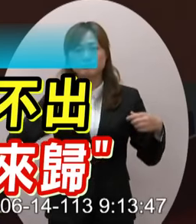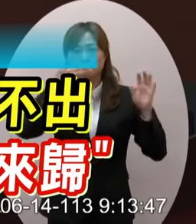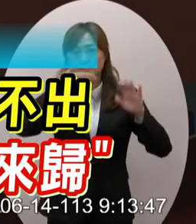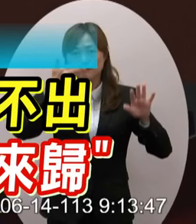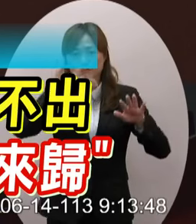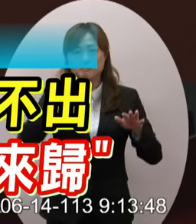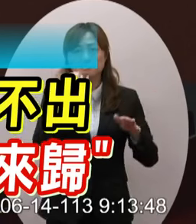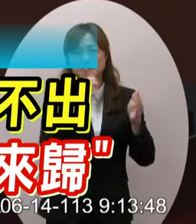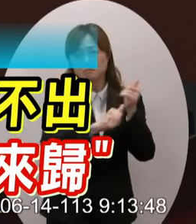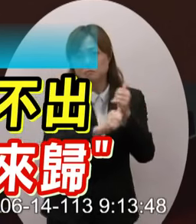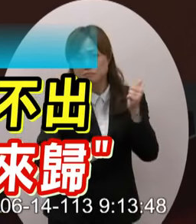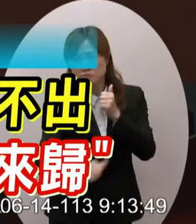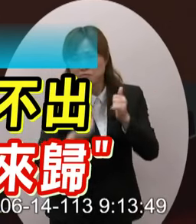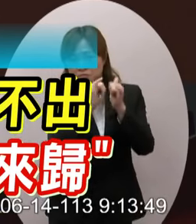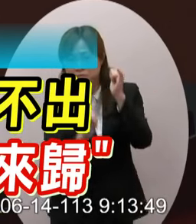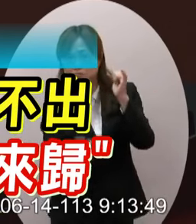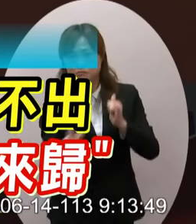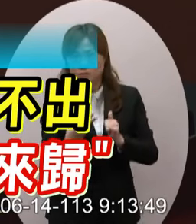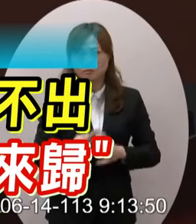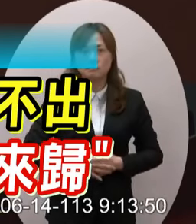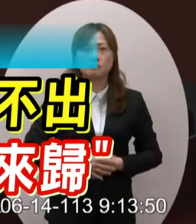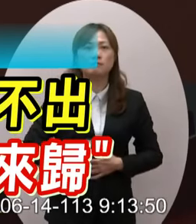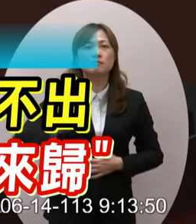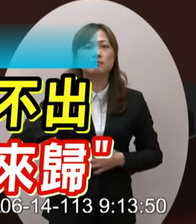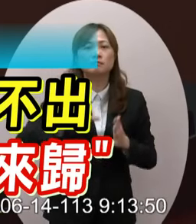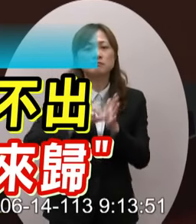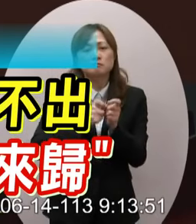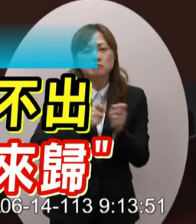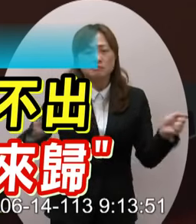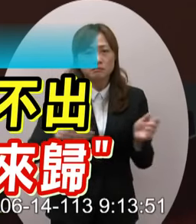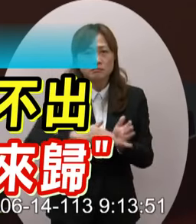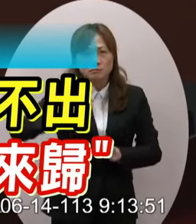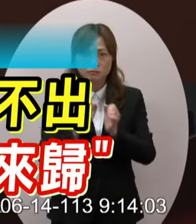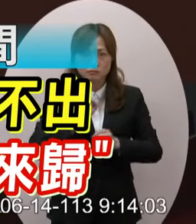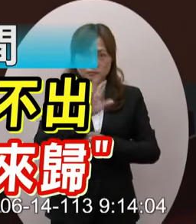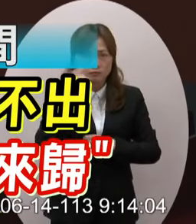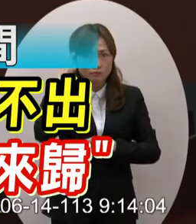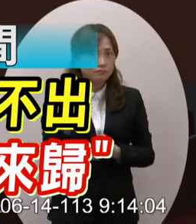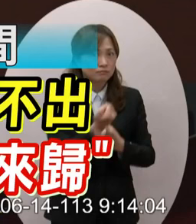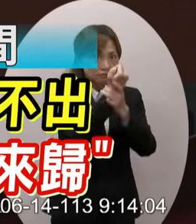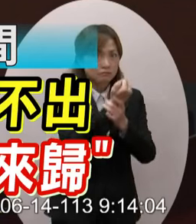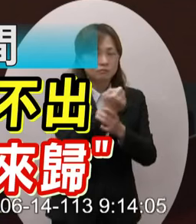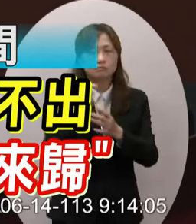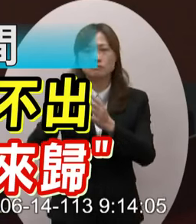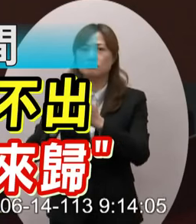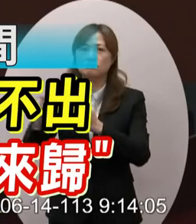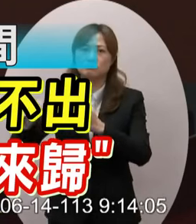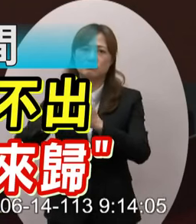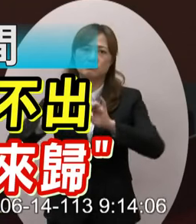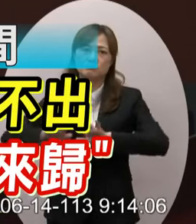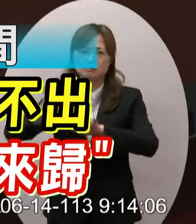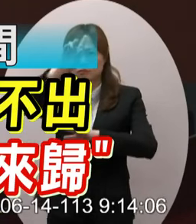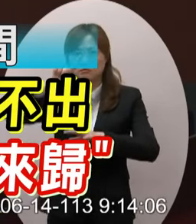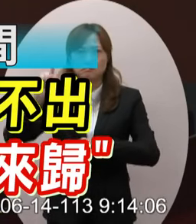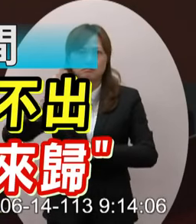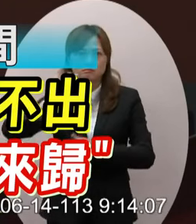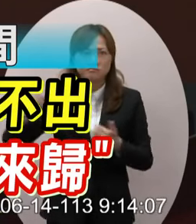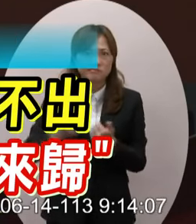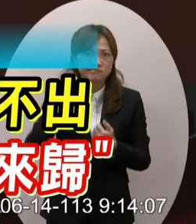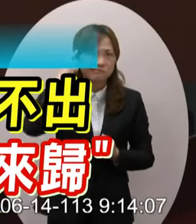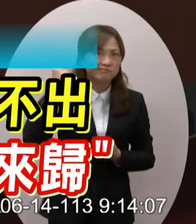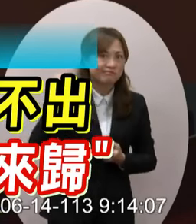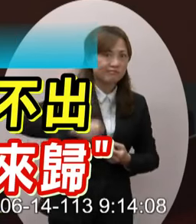宝宝可以当黑熊阿公了，可是法案还是写不出来。所以我们到底要给民进党多少时